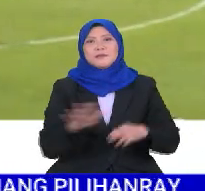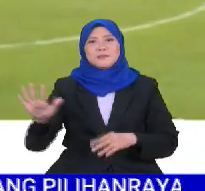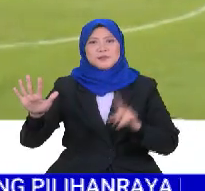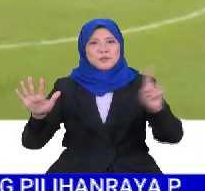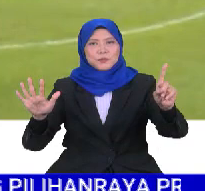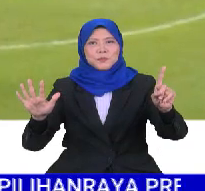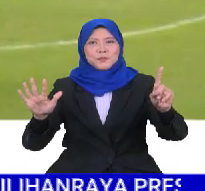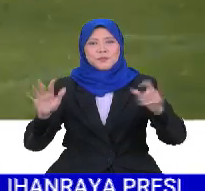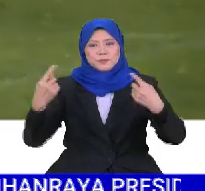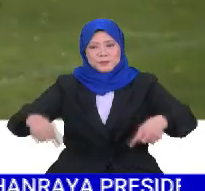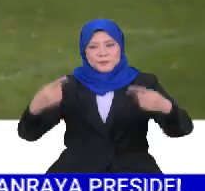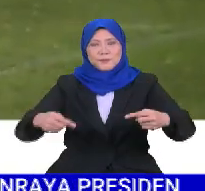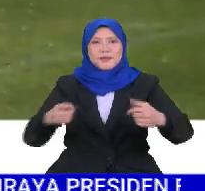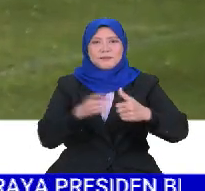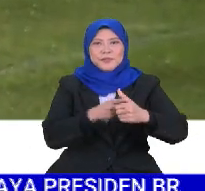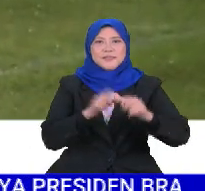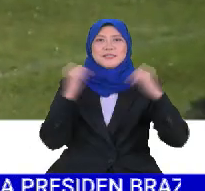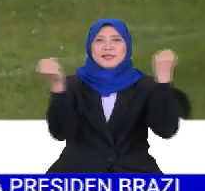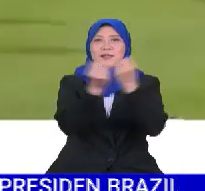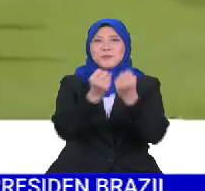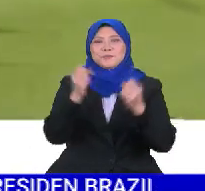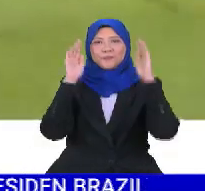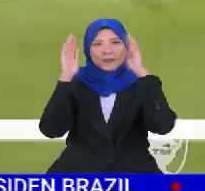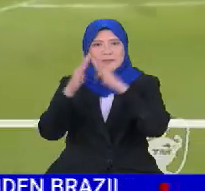5-1 pada aksi pertama di Stadium Darul Makmur.